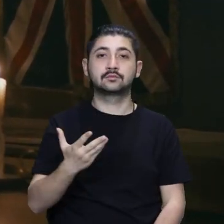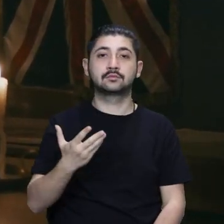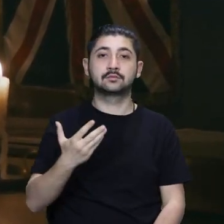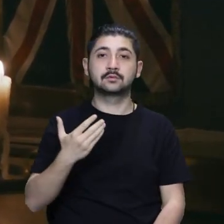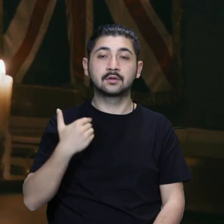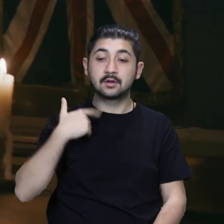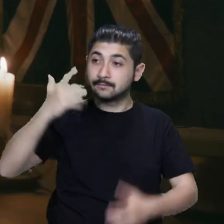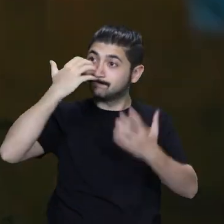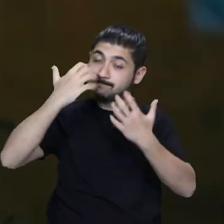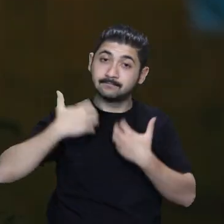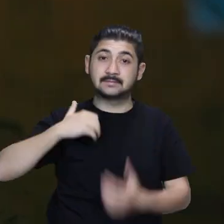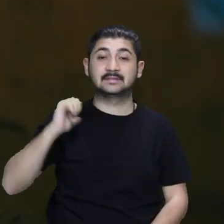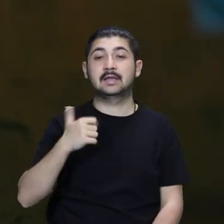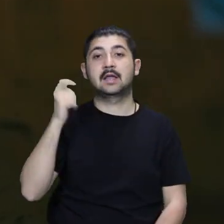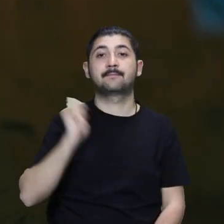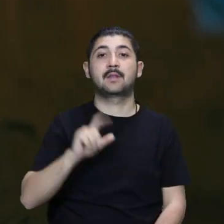Egemenliğin gelsin.